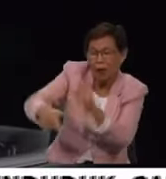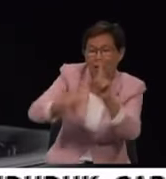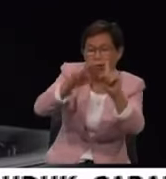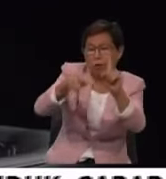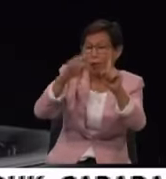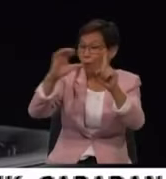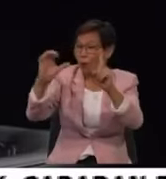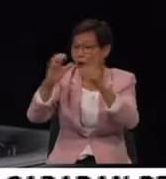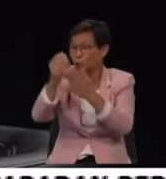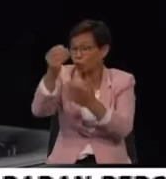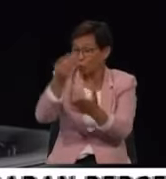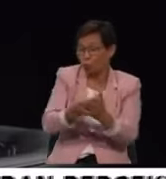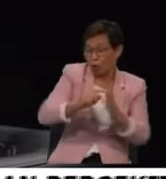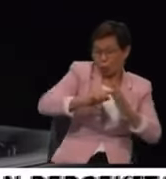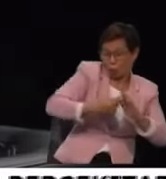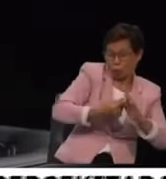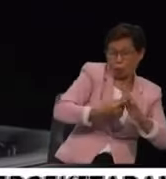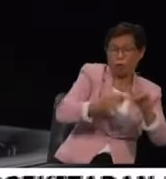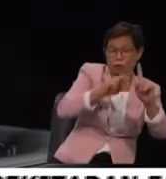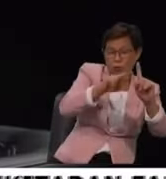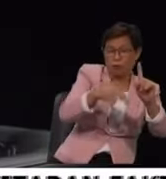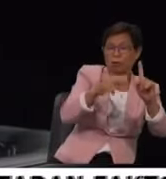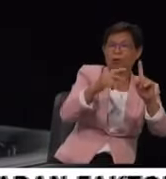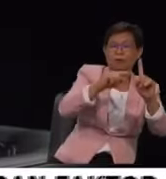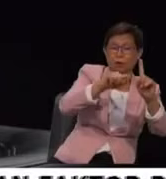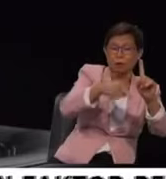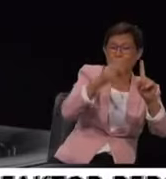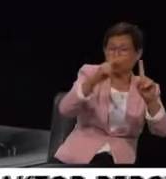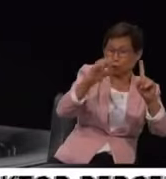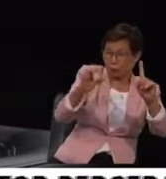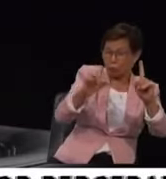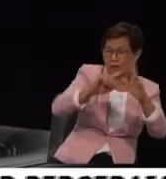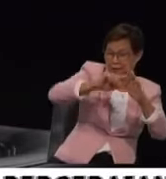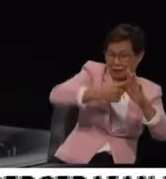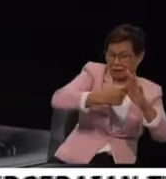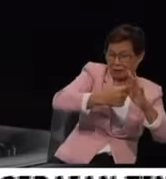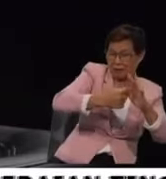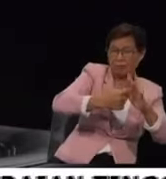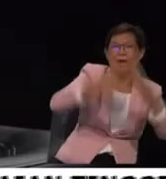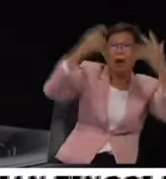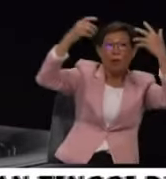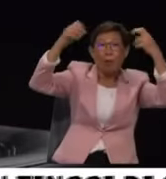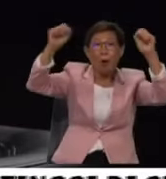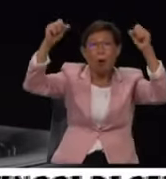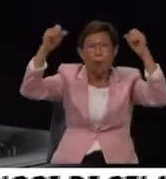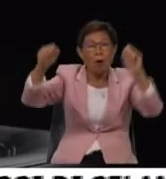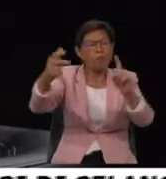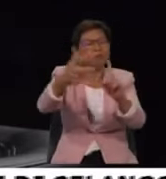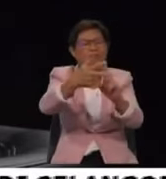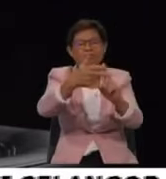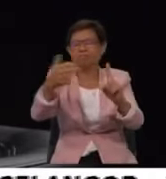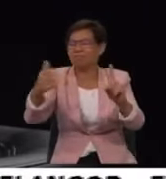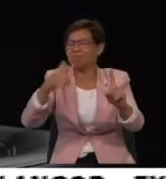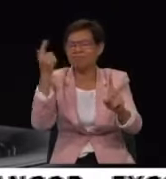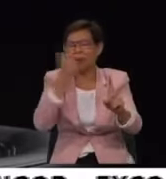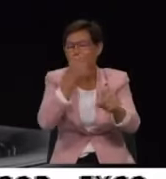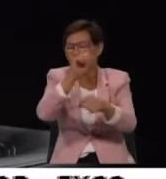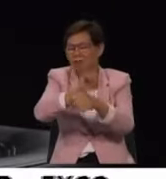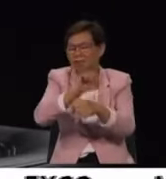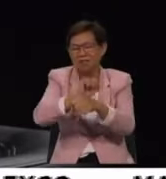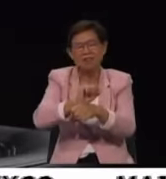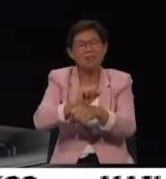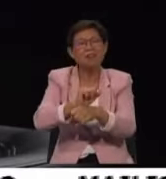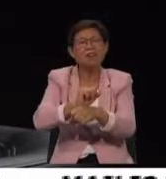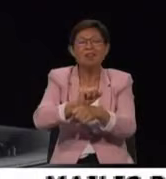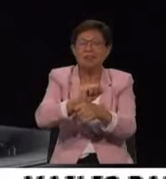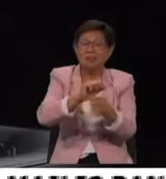digunakan adalah bermula daripada 1200. Hm. Maka sekiranya er majikan di Indonesia tidak bersetuju untuk bekerja 1200, maka